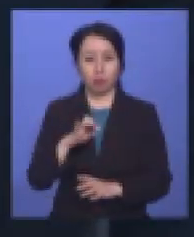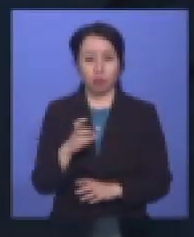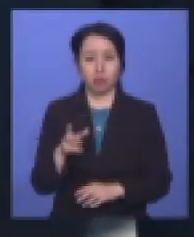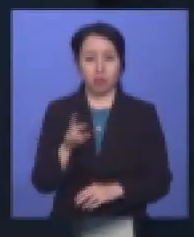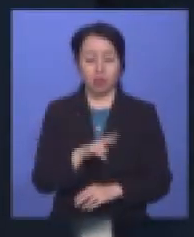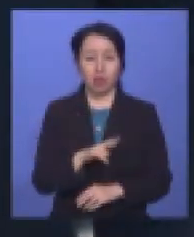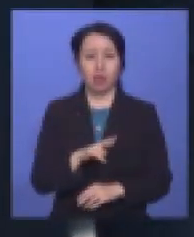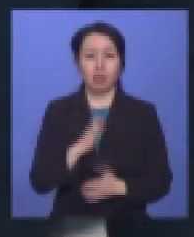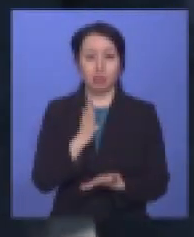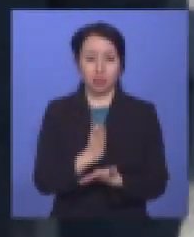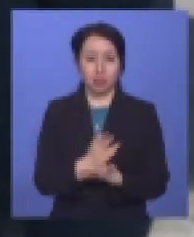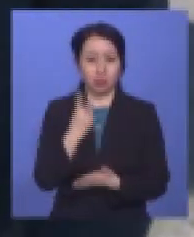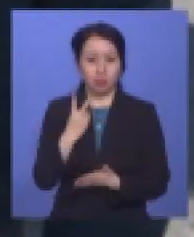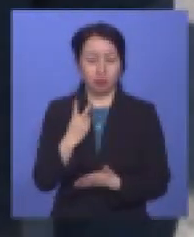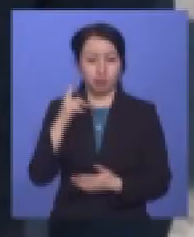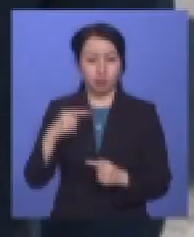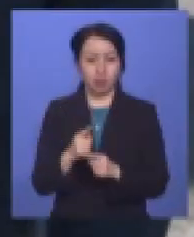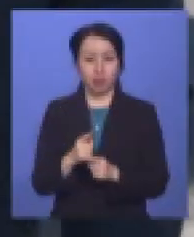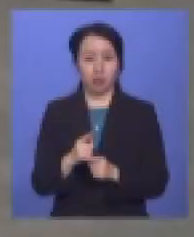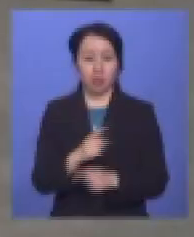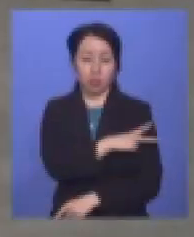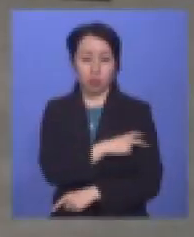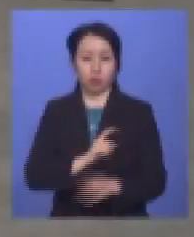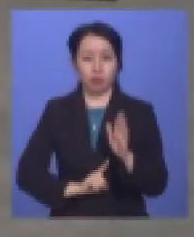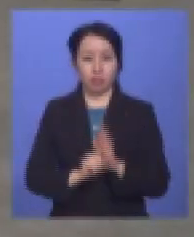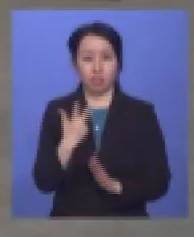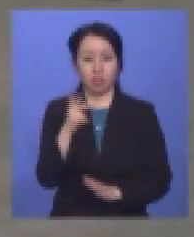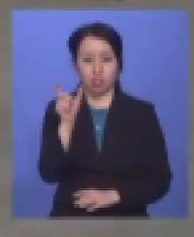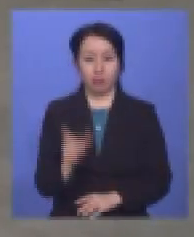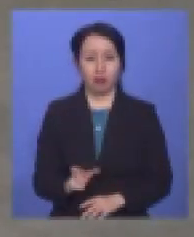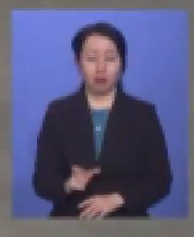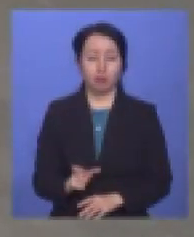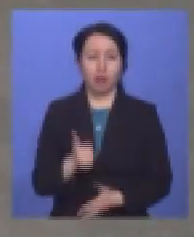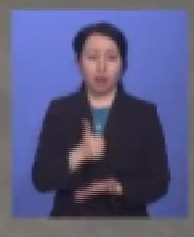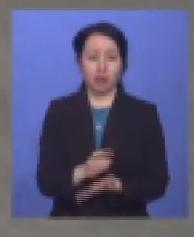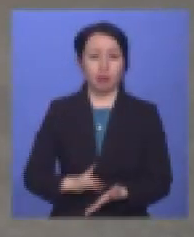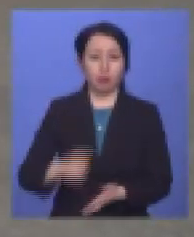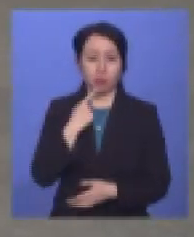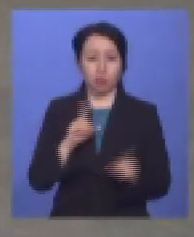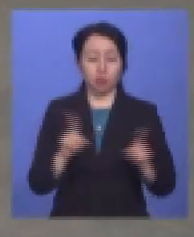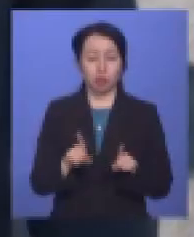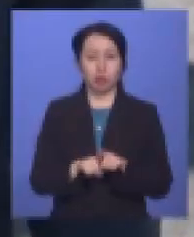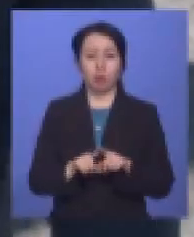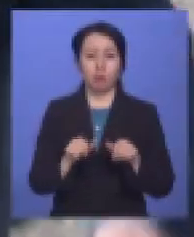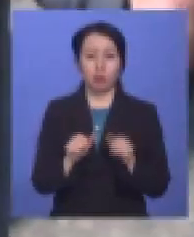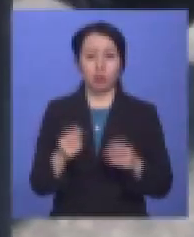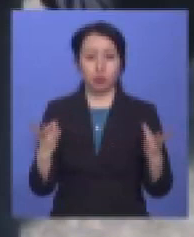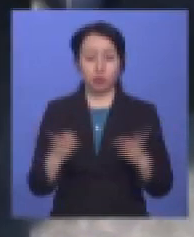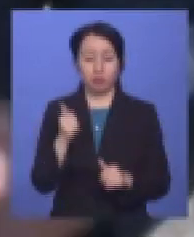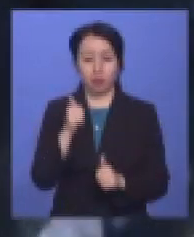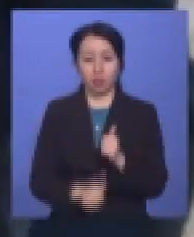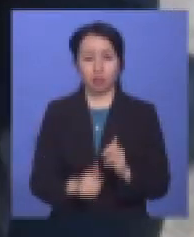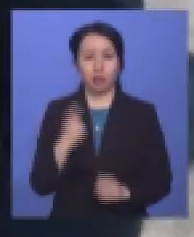На вооружении имеется 2 единицы техники, на дежурство заступает 3 человека. Глава региона подчеркнул, что такое формирование нужно иметь в